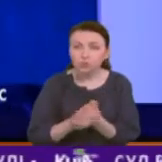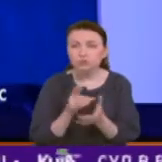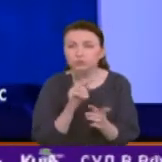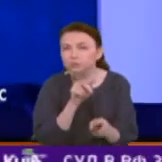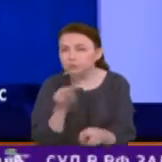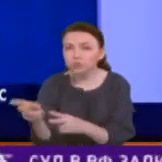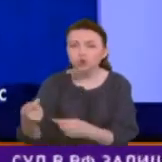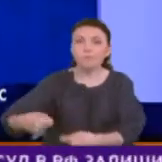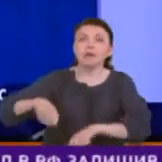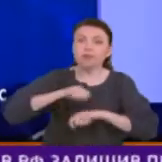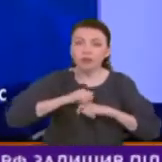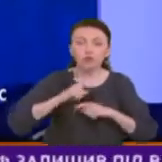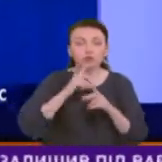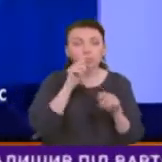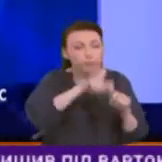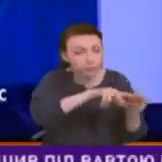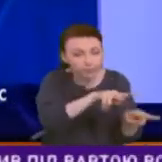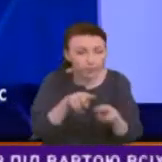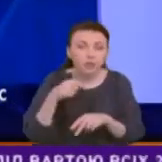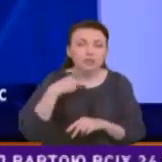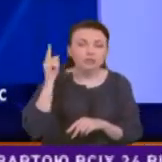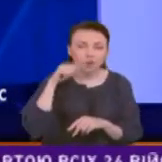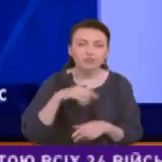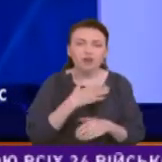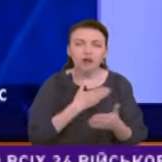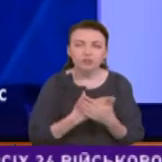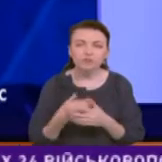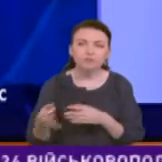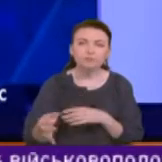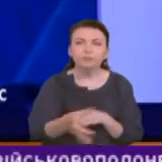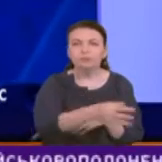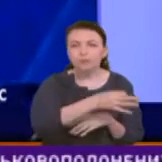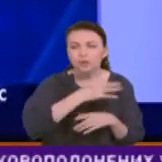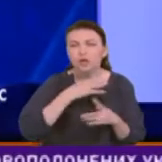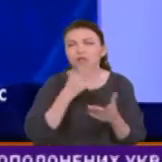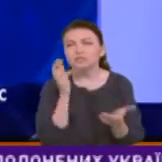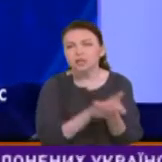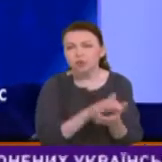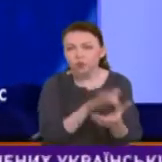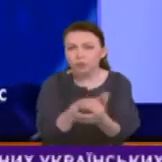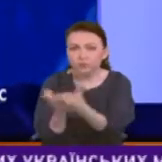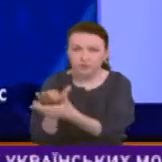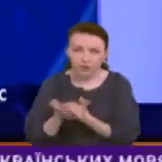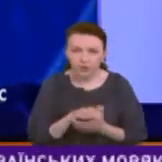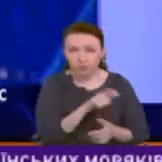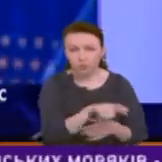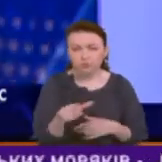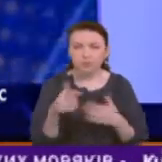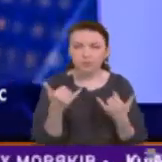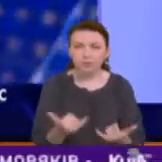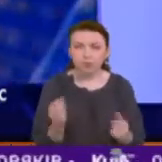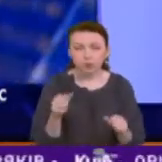який йому дісталося. Я знаю, що він активно об'їжджав єпархії, знайомився із парафіяльним життям. Тепер він